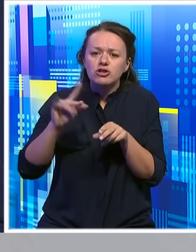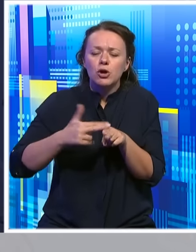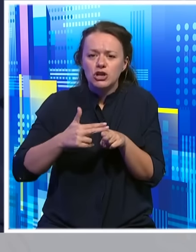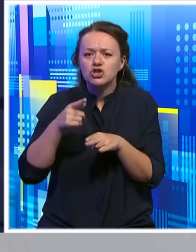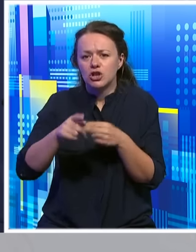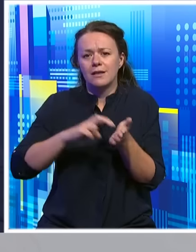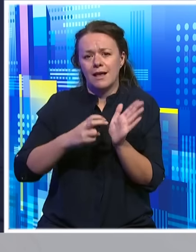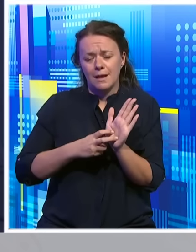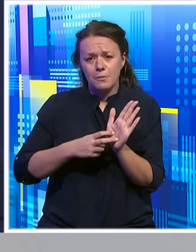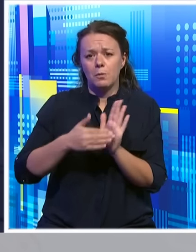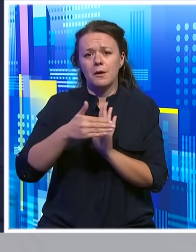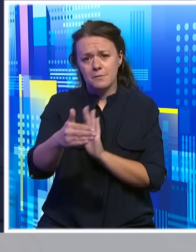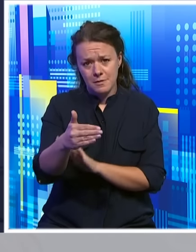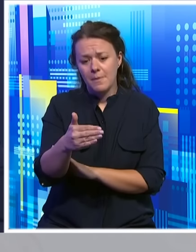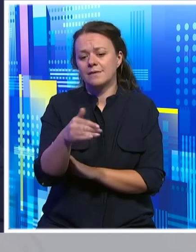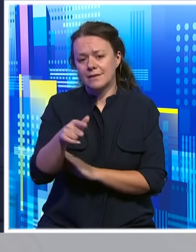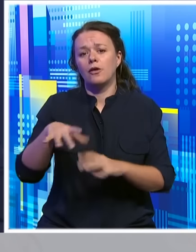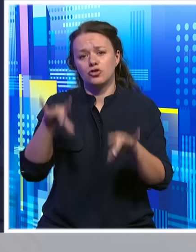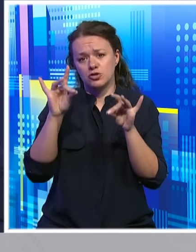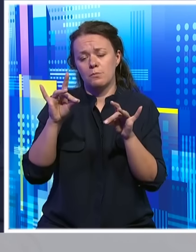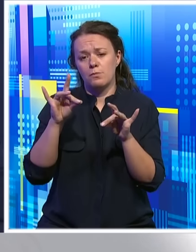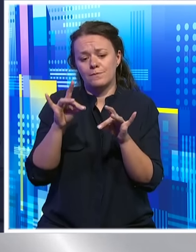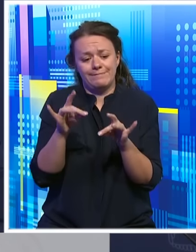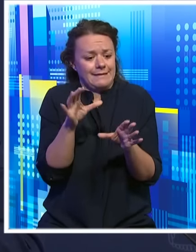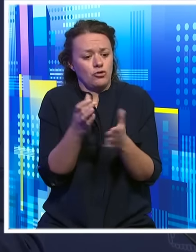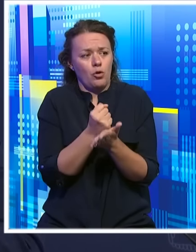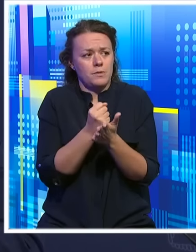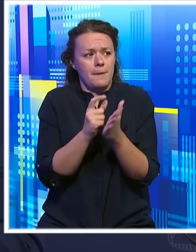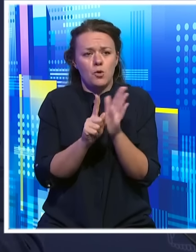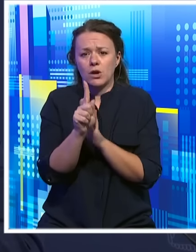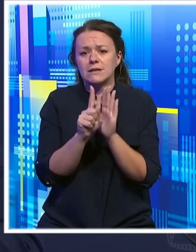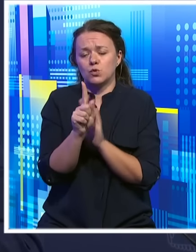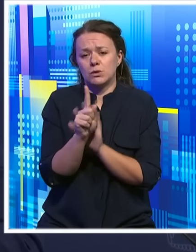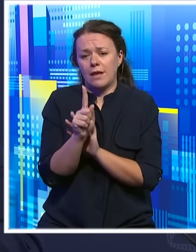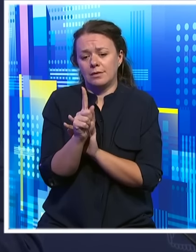do rezultata koje svi želimo.